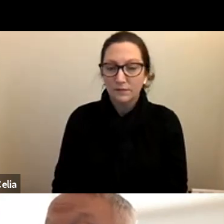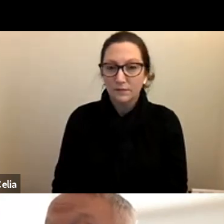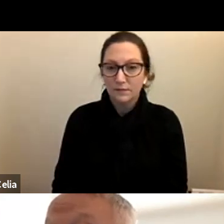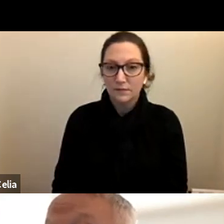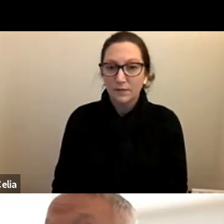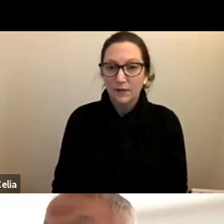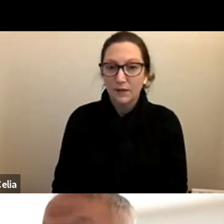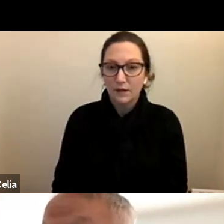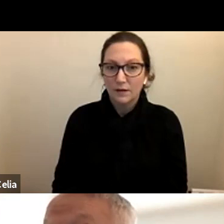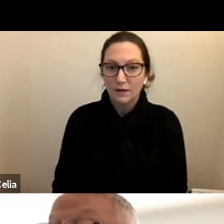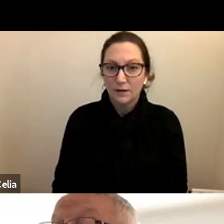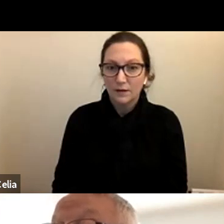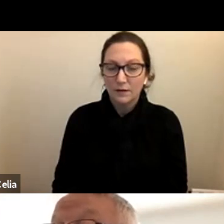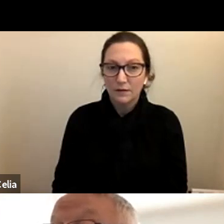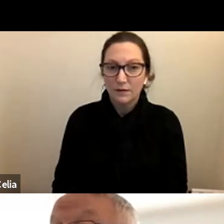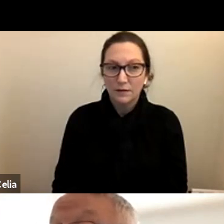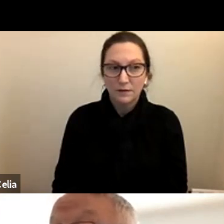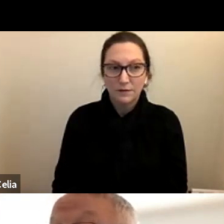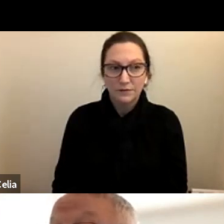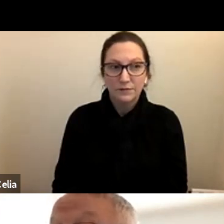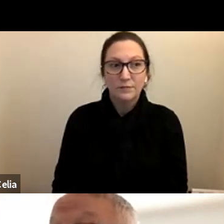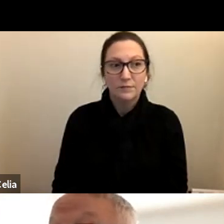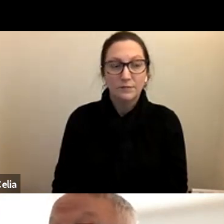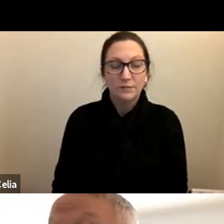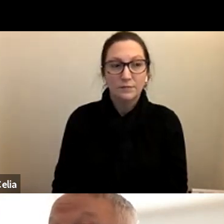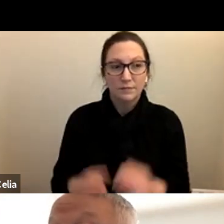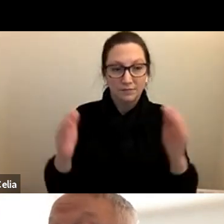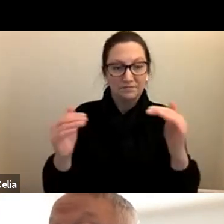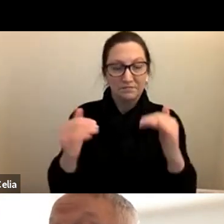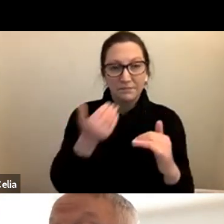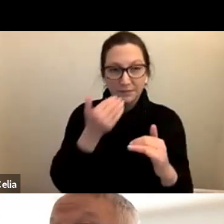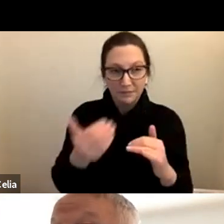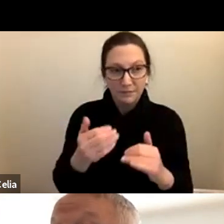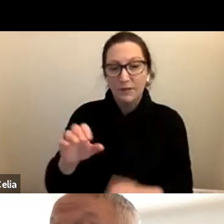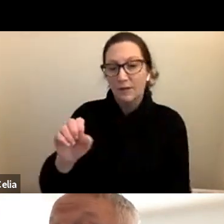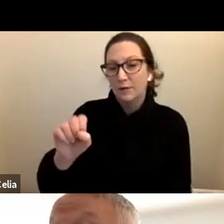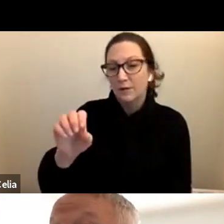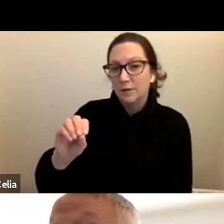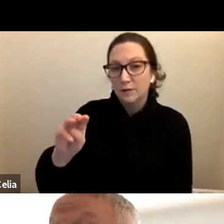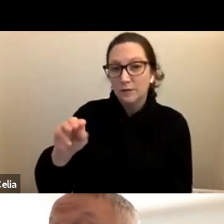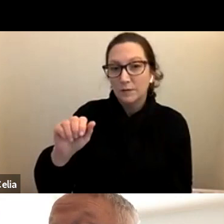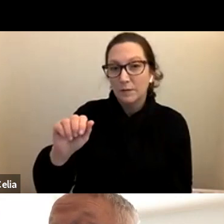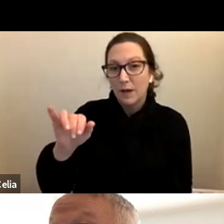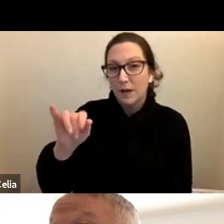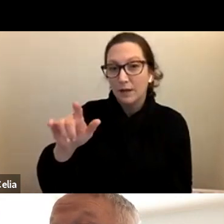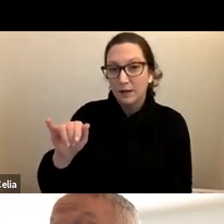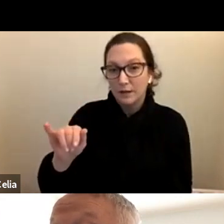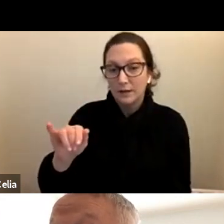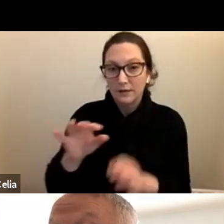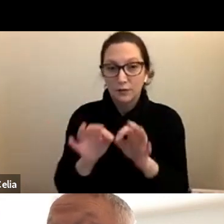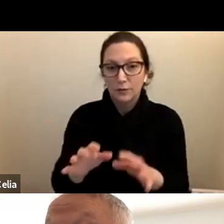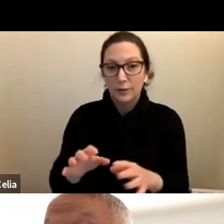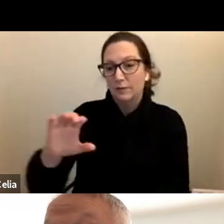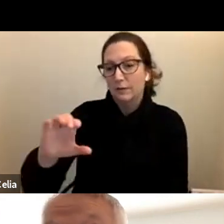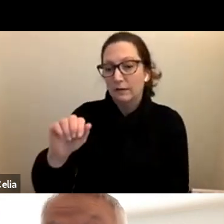إلى الترجمة. شكرا جزيلا. Thank you so much. Thank you. Our Somali interpreter is Camilla Fartoun